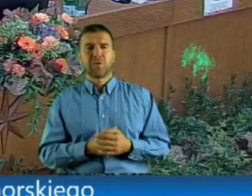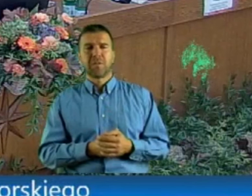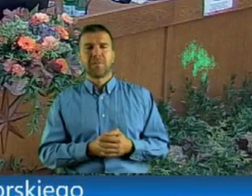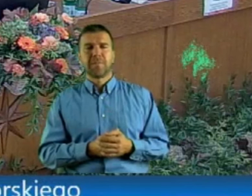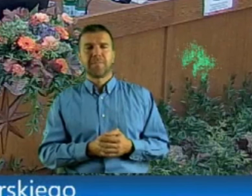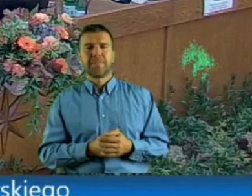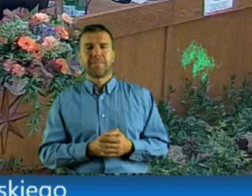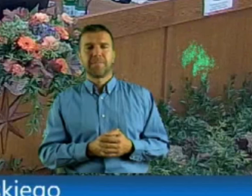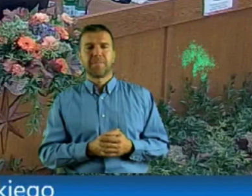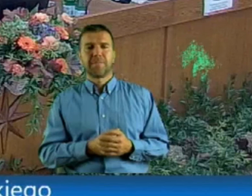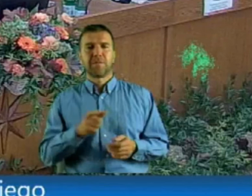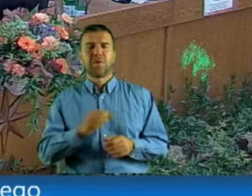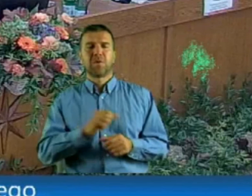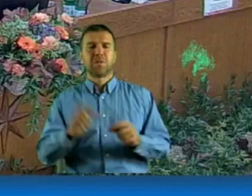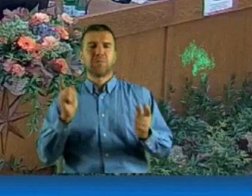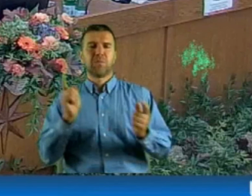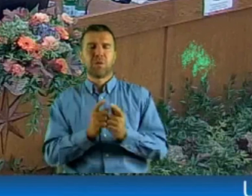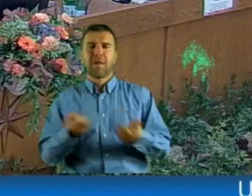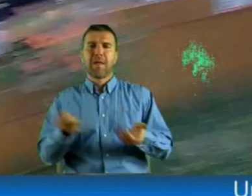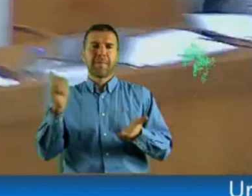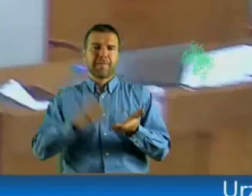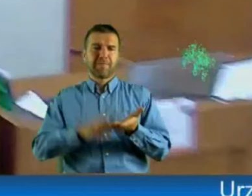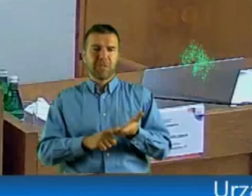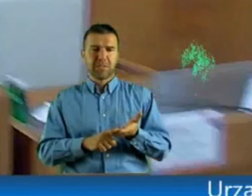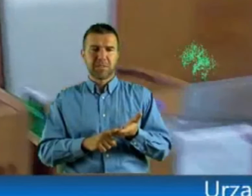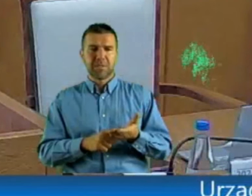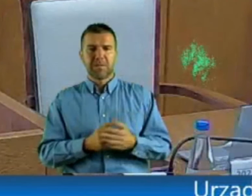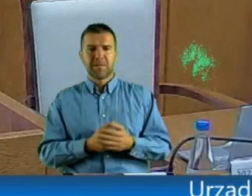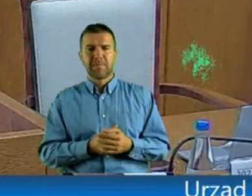młodzieżowych to jest wydarzenie jednorazowe,